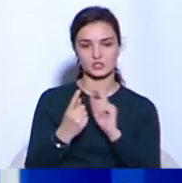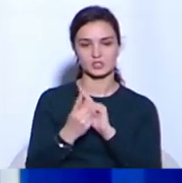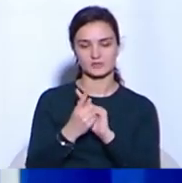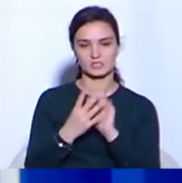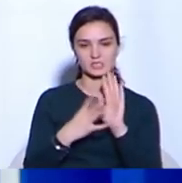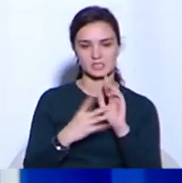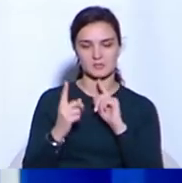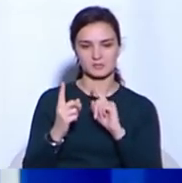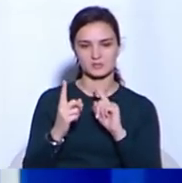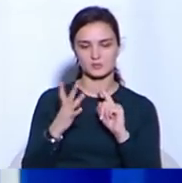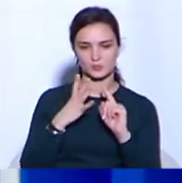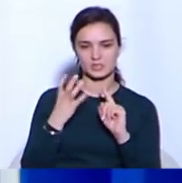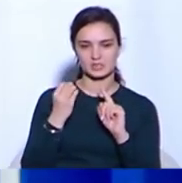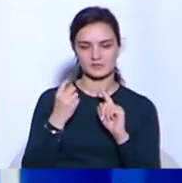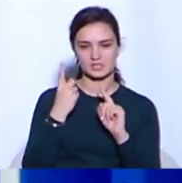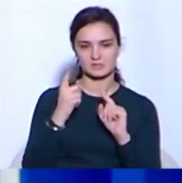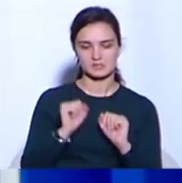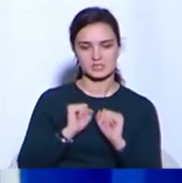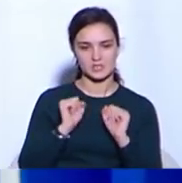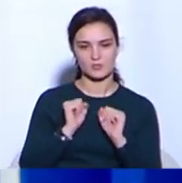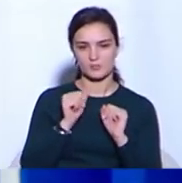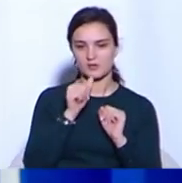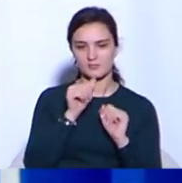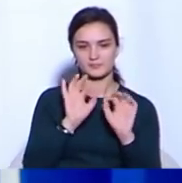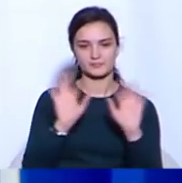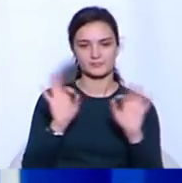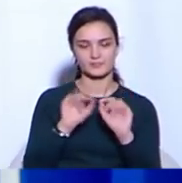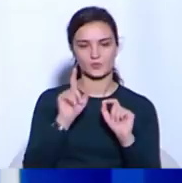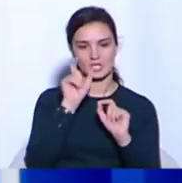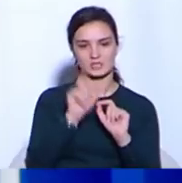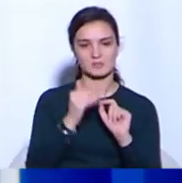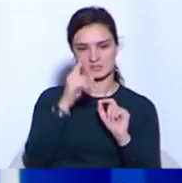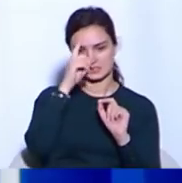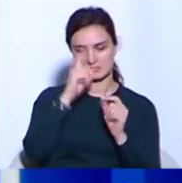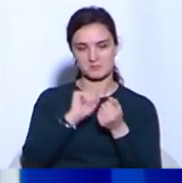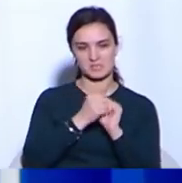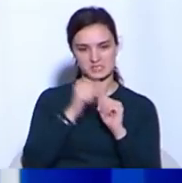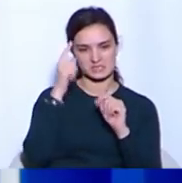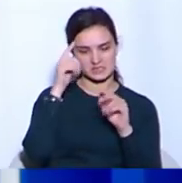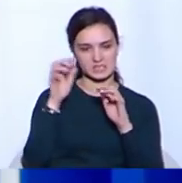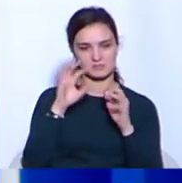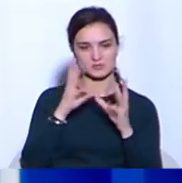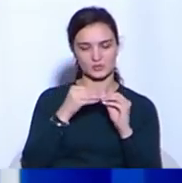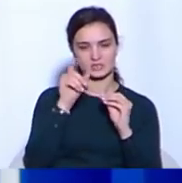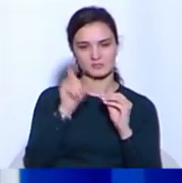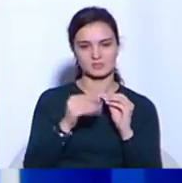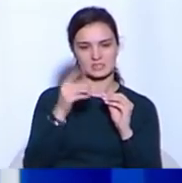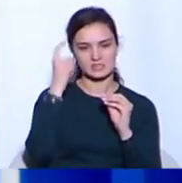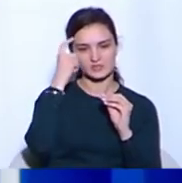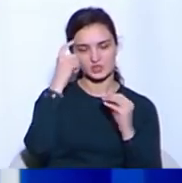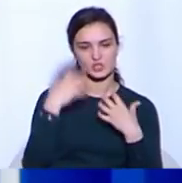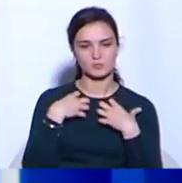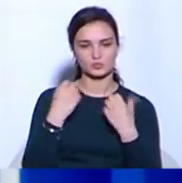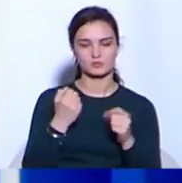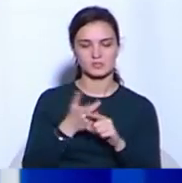შეხვედრა 9 აპრილს იყო კიდევ ერთი მცდელობა იმის სათქმელად, რომ ადამიანის მეხსიერება და ზოგადად ადამიანის ტვინის